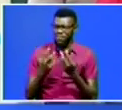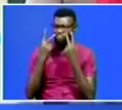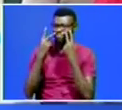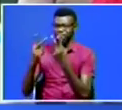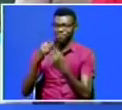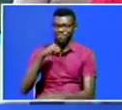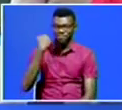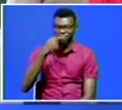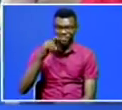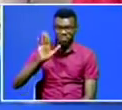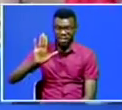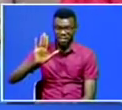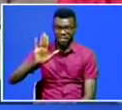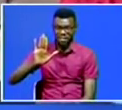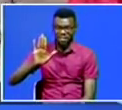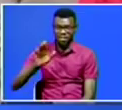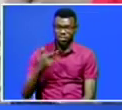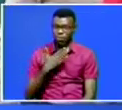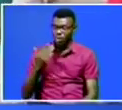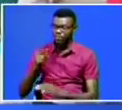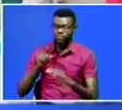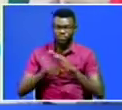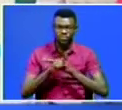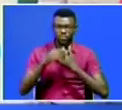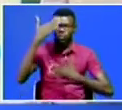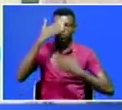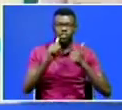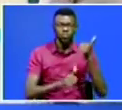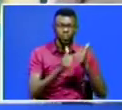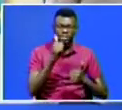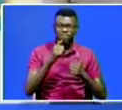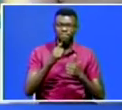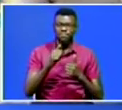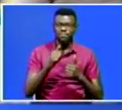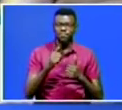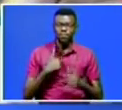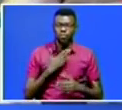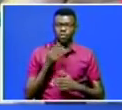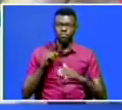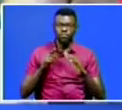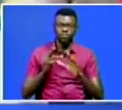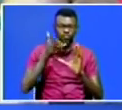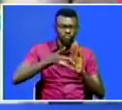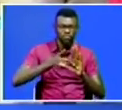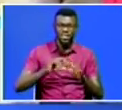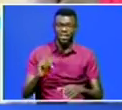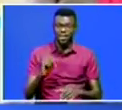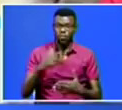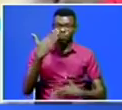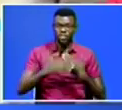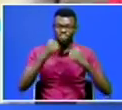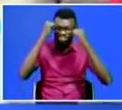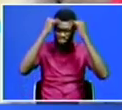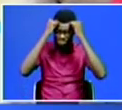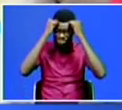Mm-hmm. Ingekuwa great sana. Na ungependa kujiunga na chuo kipi na kusomea nini? Shahada gani? Ningependa kujiunga na chuo kikuu cha Nairobi, na